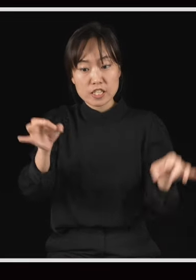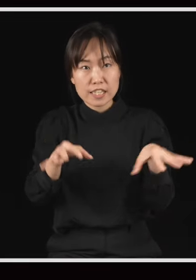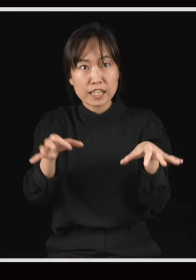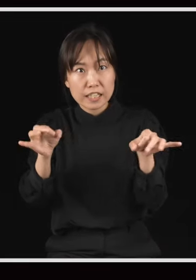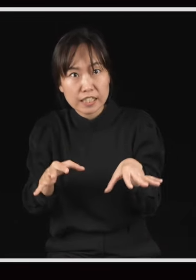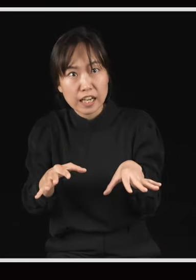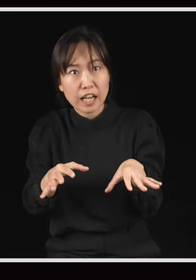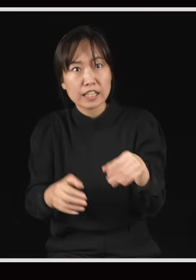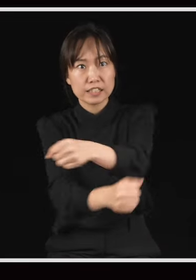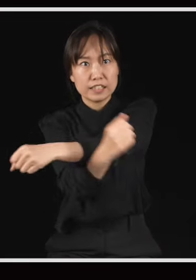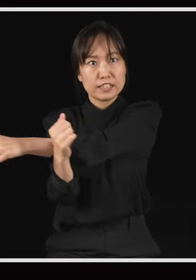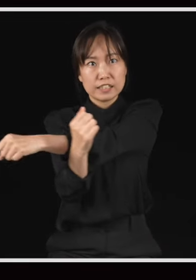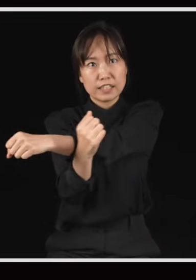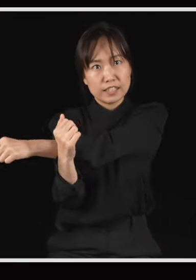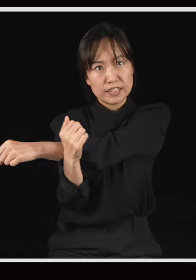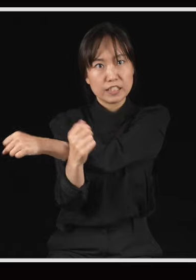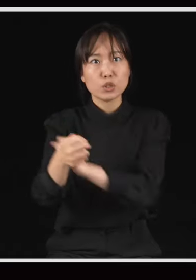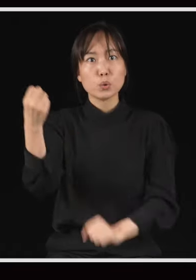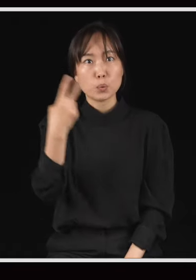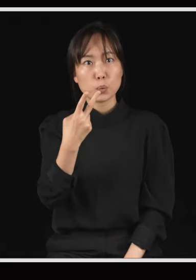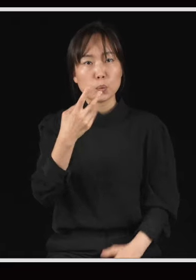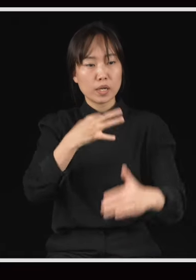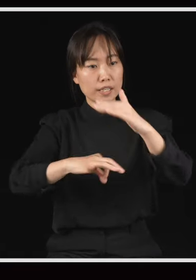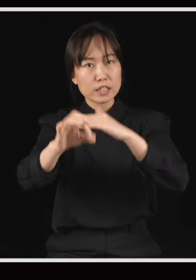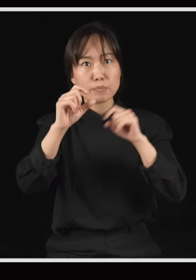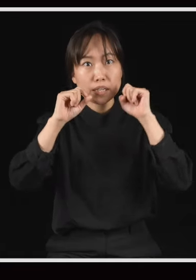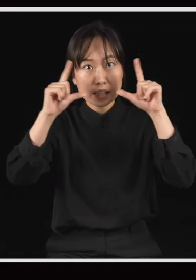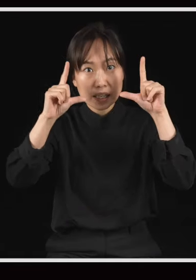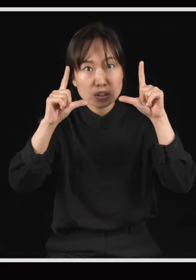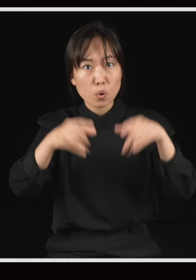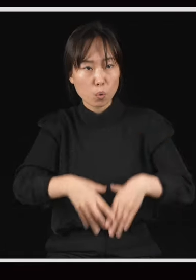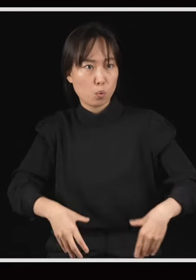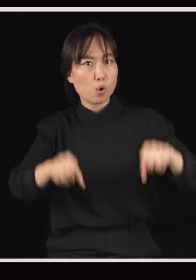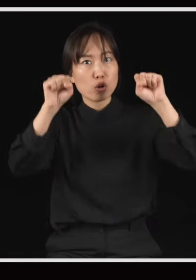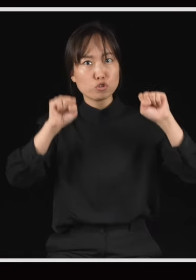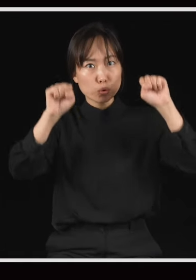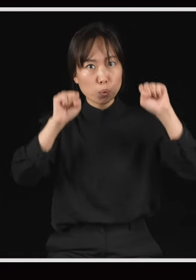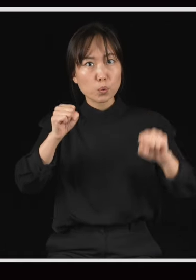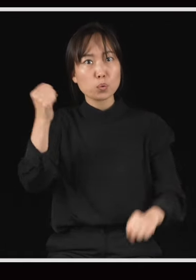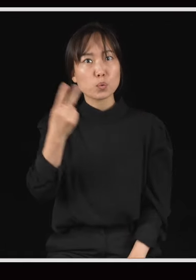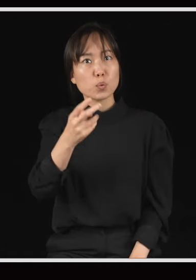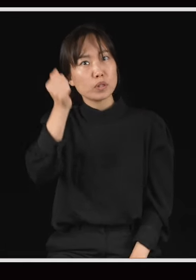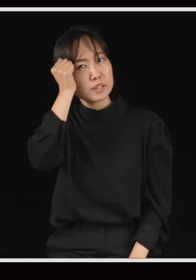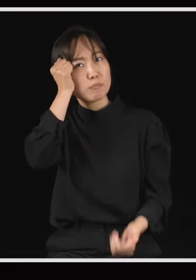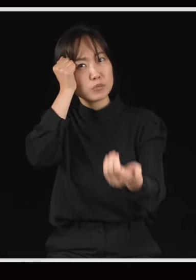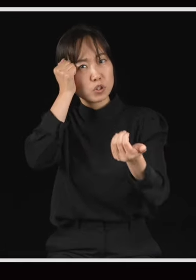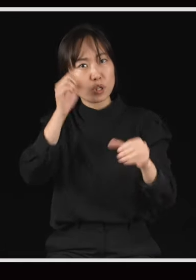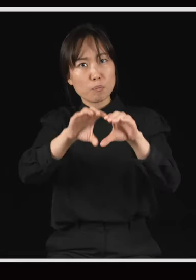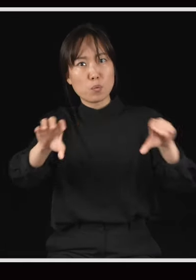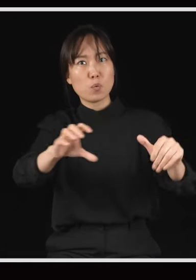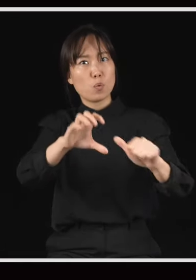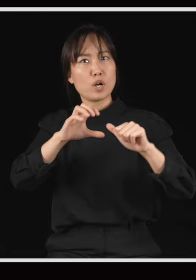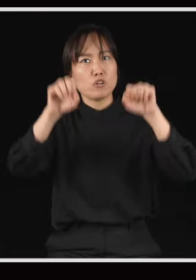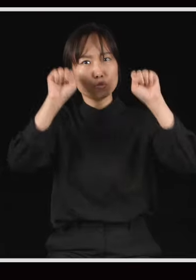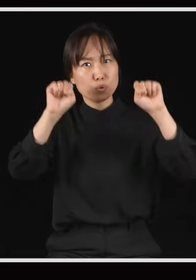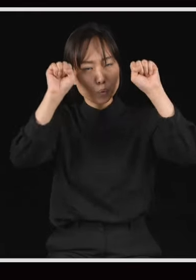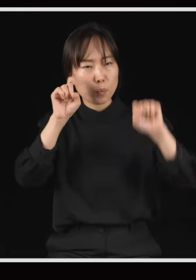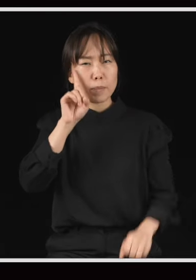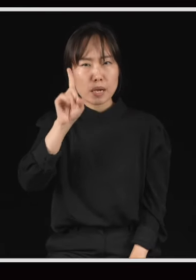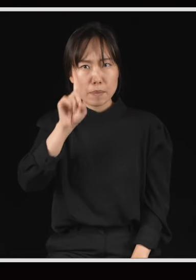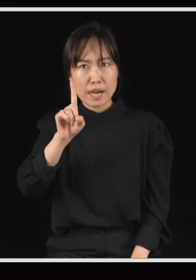일어나면 습관처럼 코어 운동을 한다거나, 자기 전에는 그냥 제 방에 폼롤러를 갖다 놨어요. 그래서 그냥 아예 폼롤러를 한다거나 이런 식으로